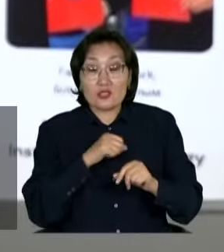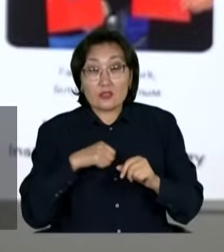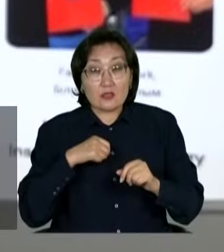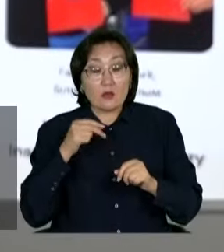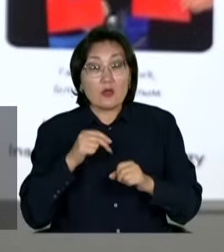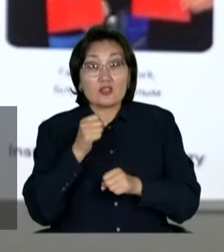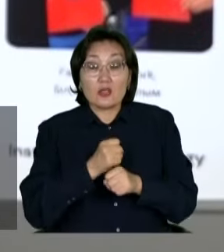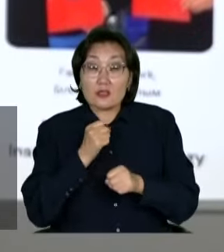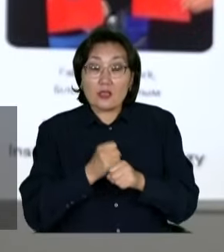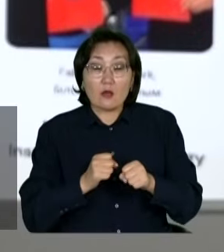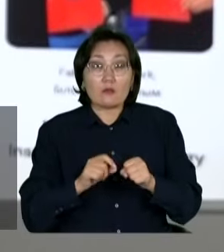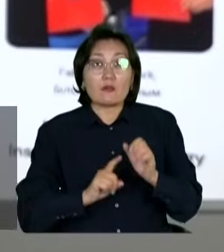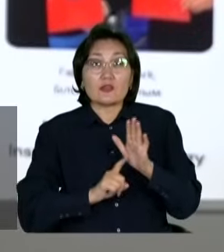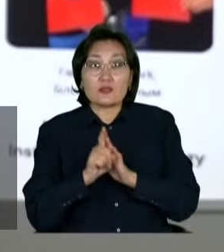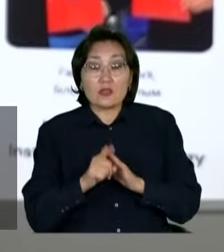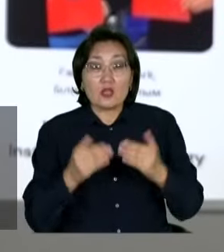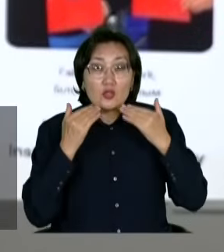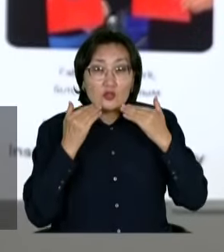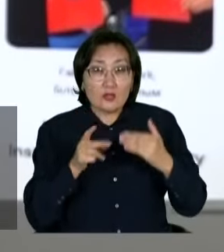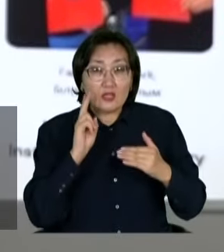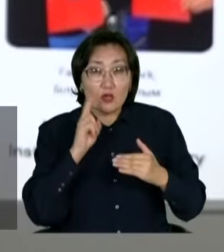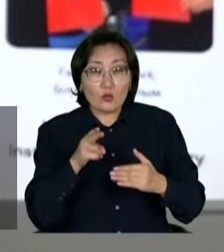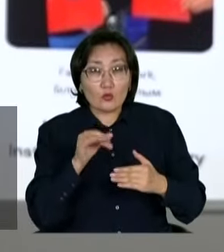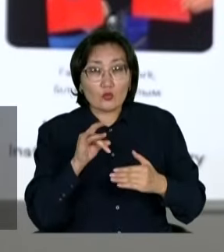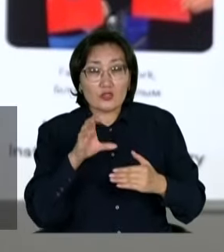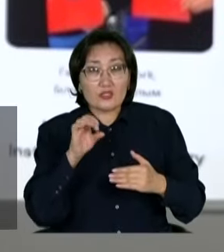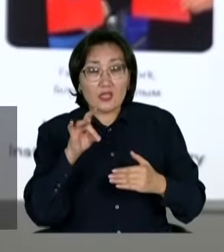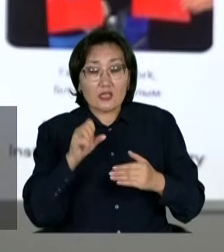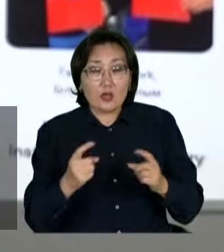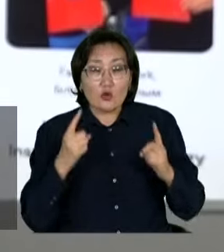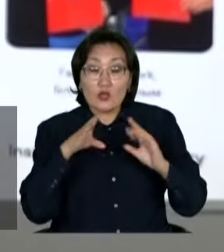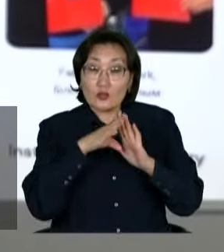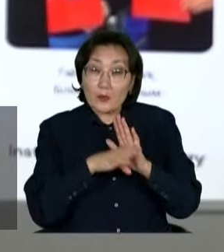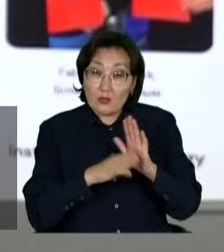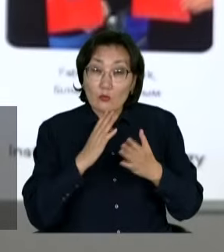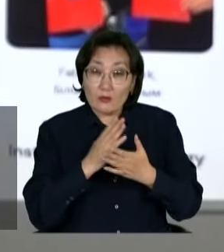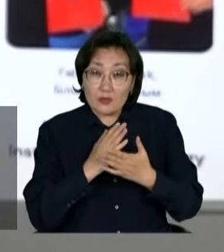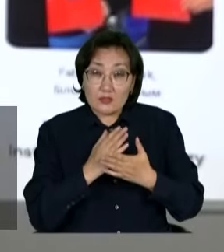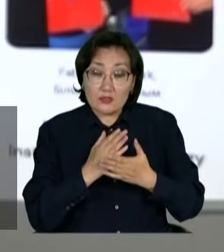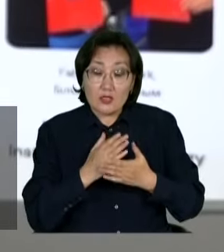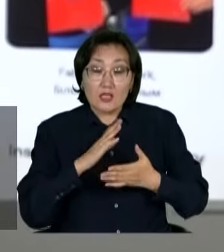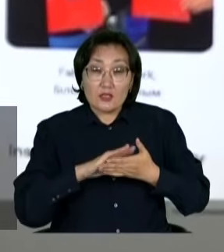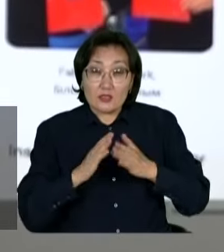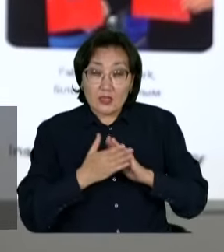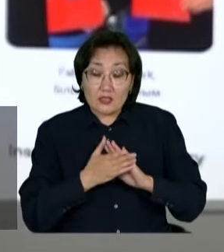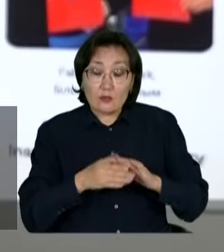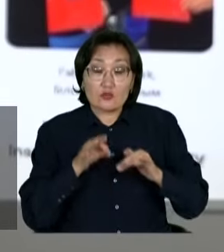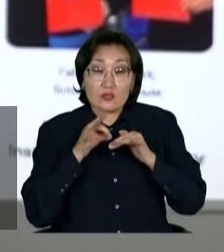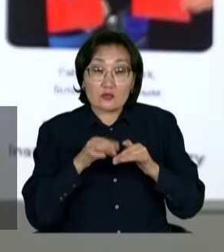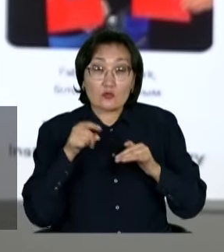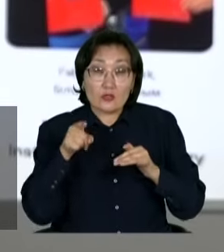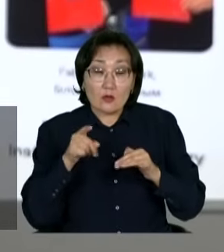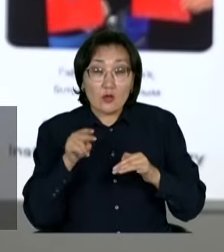Соңғы 2 жылда Coursera деген үлкен платформа бар. Сонымен келісім жүргізіп, ол